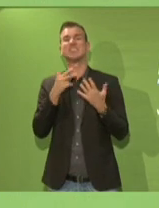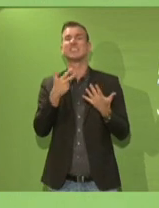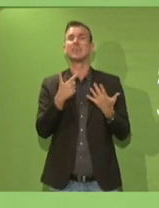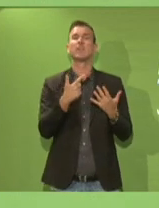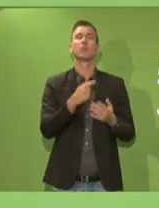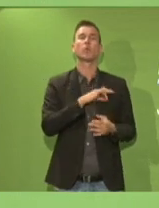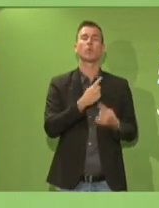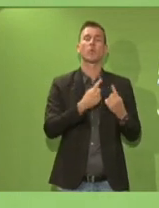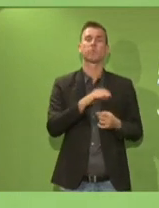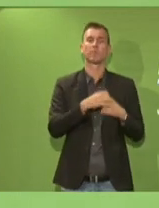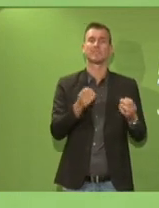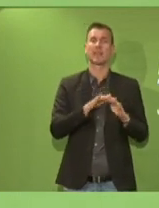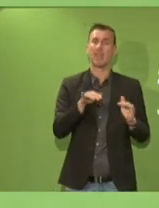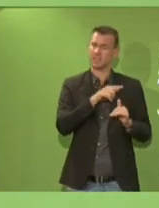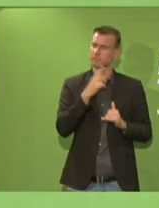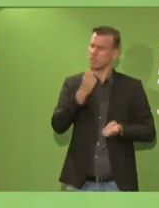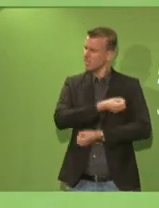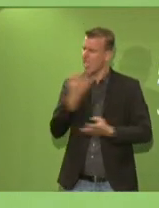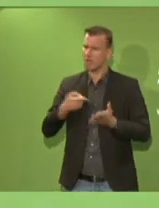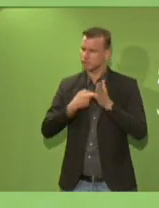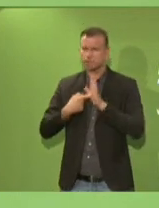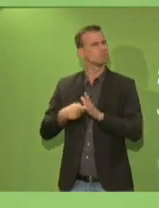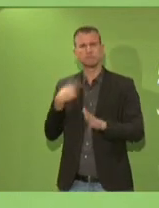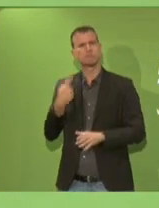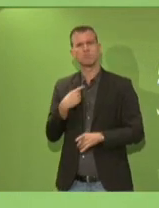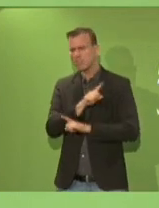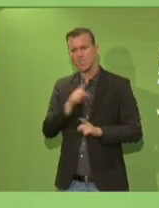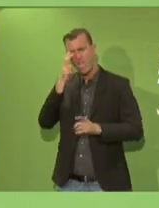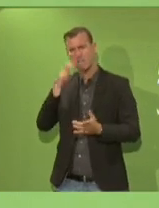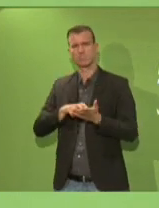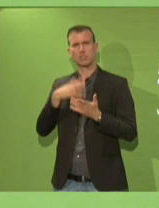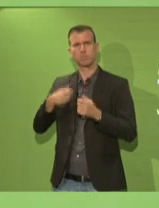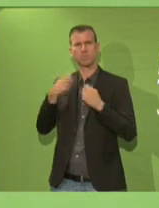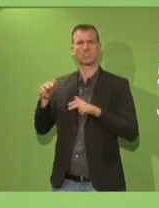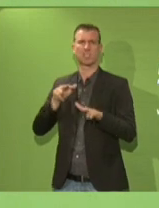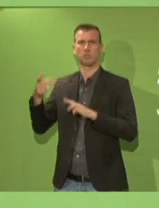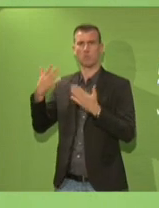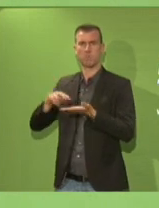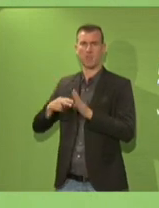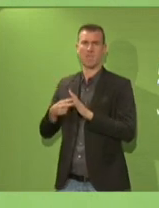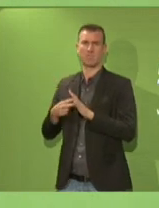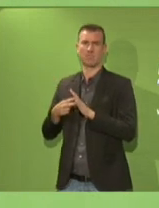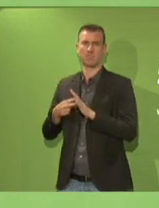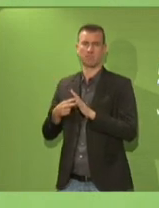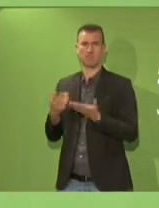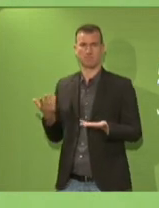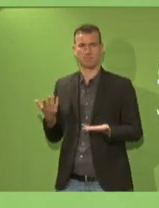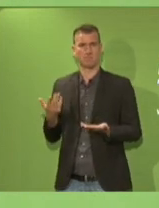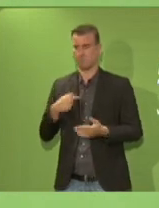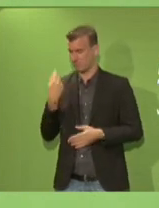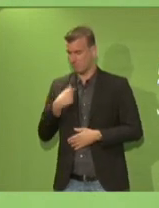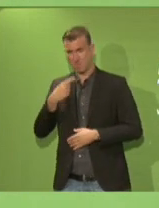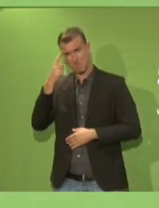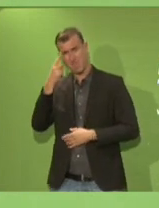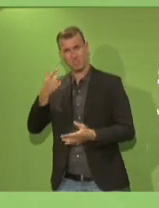klares Signal gegeben haben, dass wir nicht einverstanden sind, was die Bundesregierung plant bei den sicheren Herkunftsstaaten. Wir sind nicht der